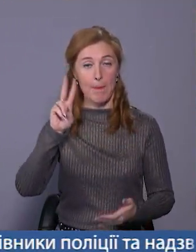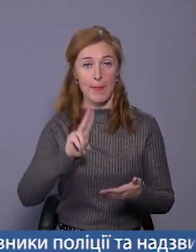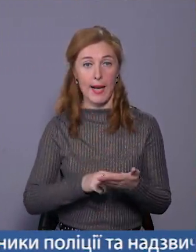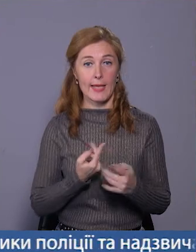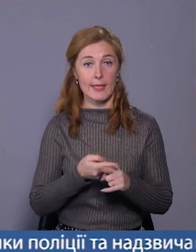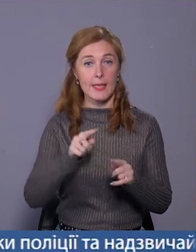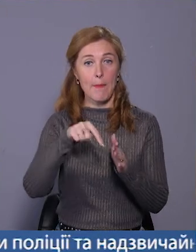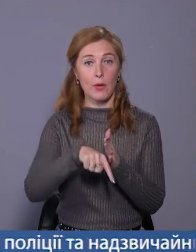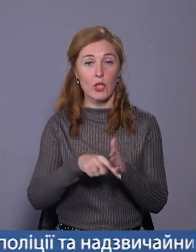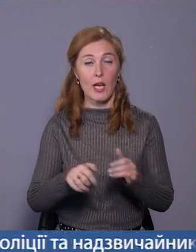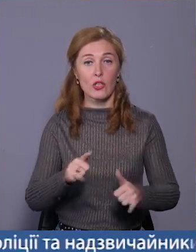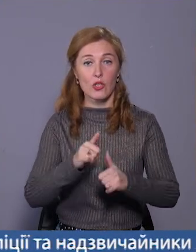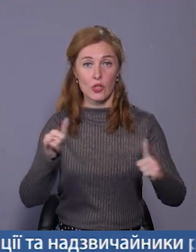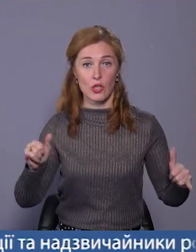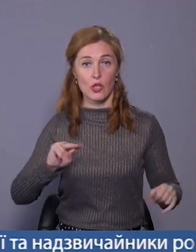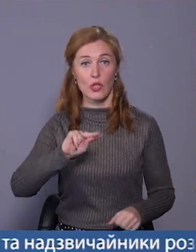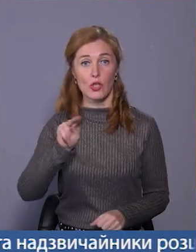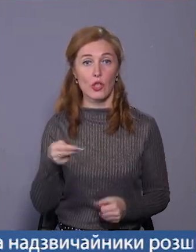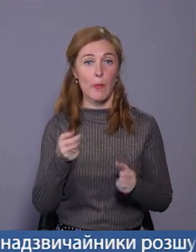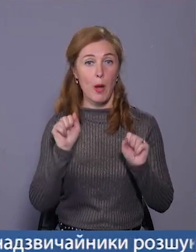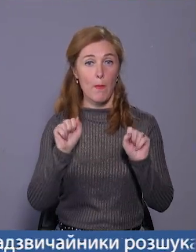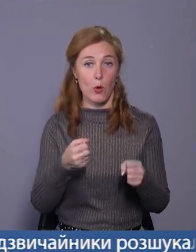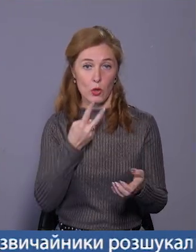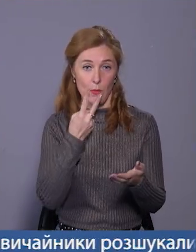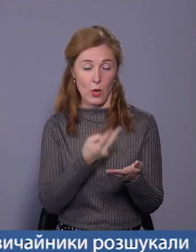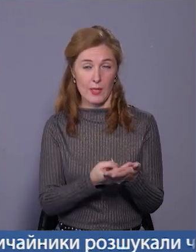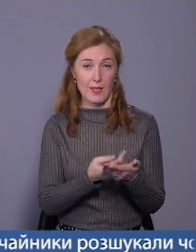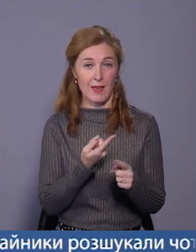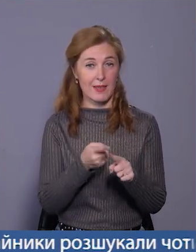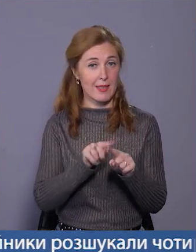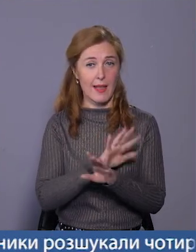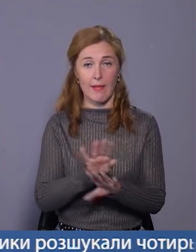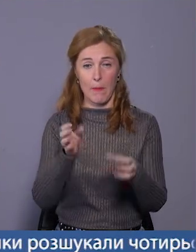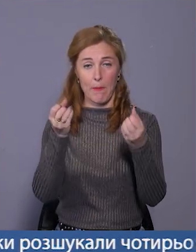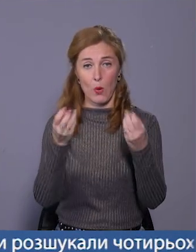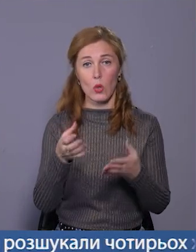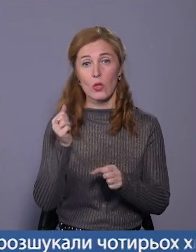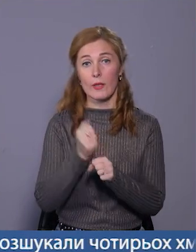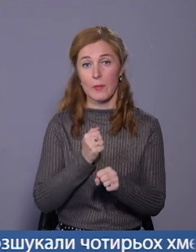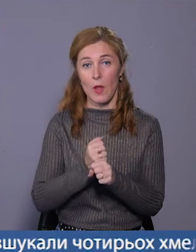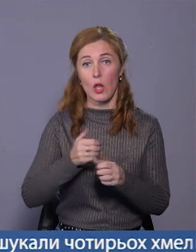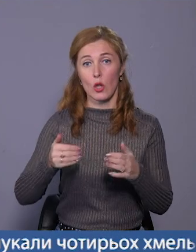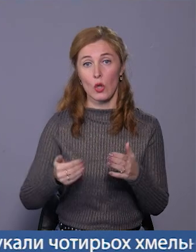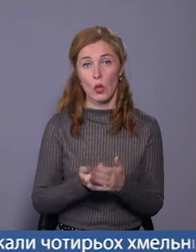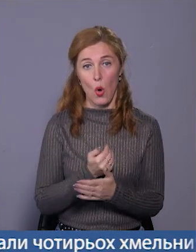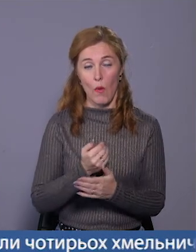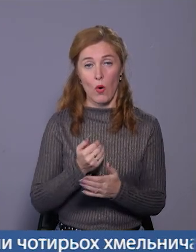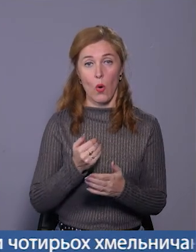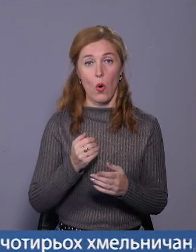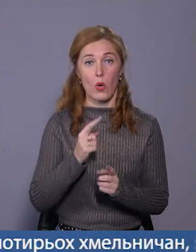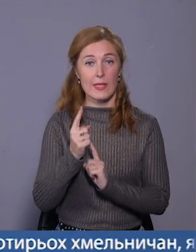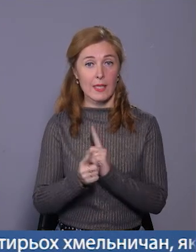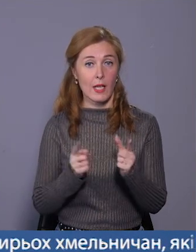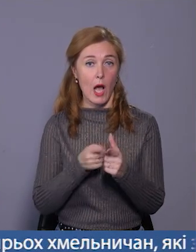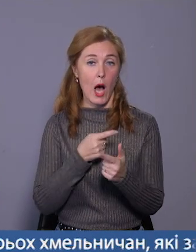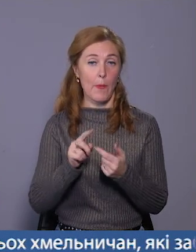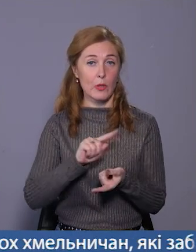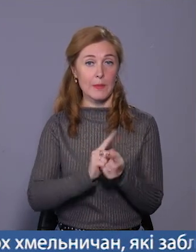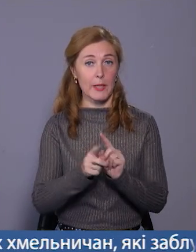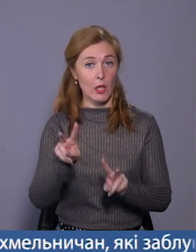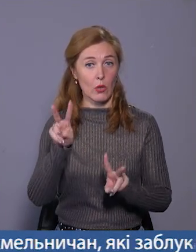набагато ширше, аніж може видатися на перший погляд. Це не просто напрацювання нового корпоративного стилю або зміна логотипу і візуального